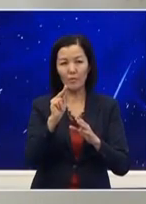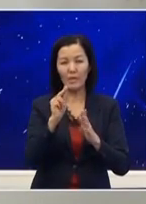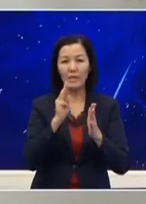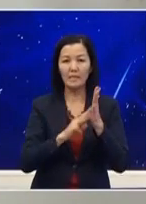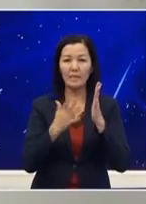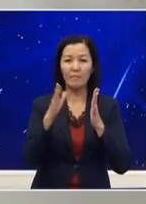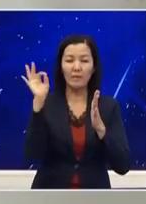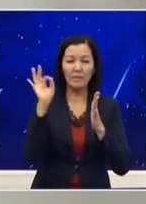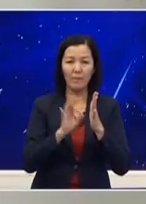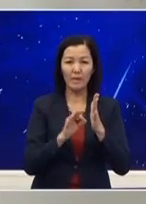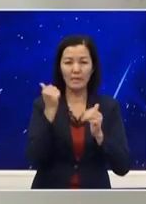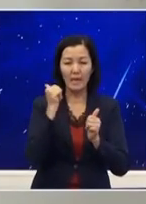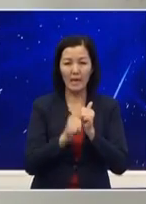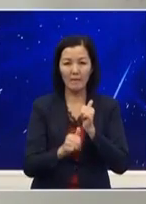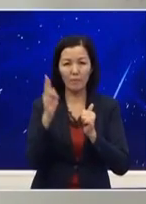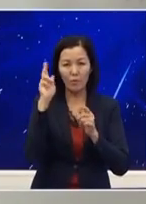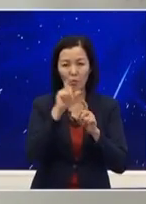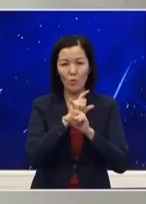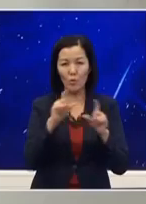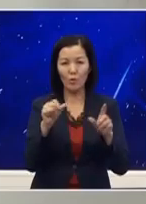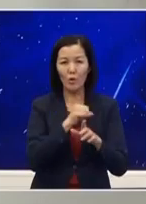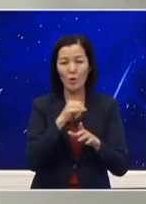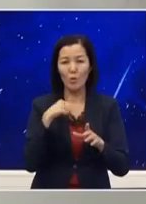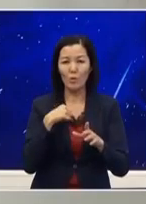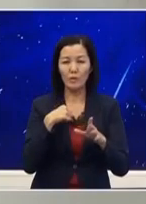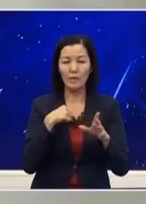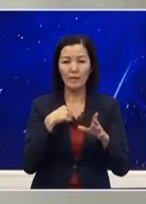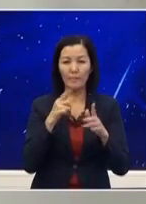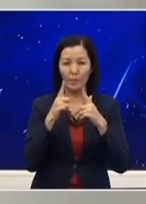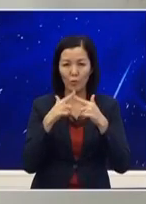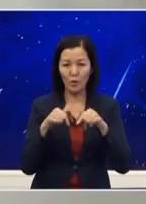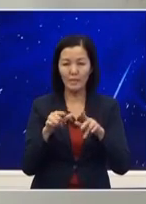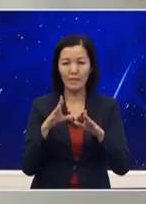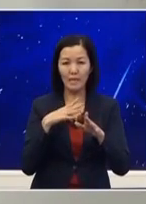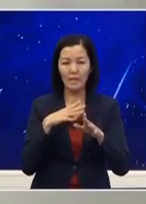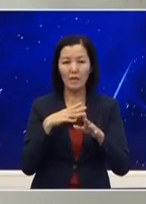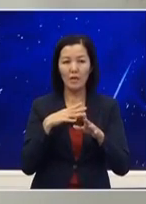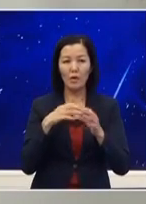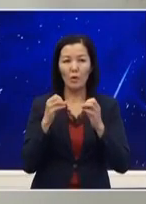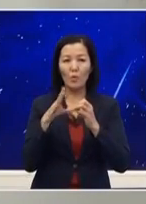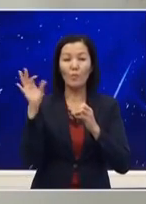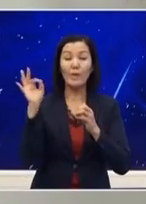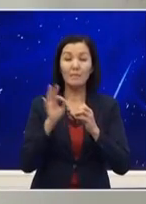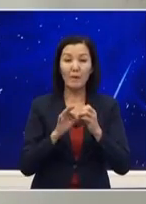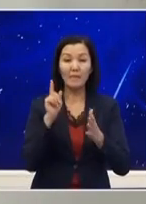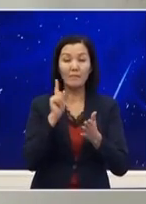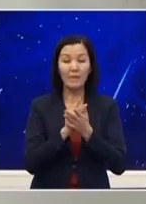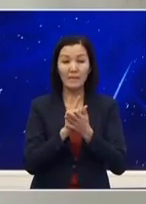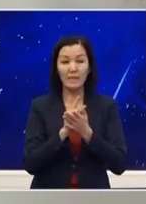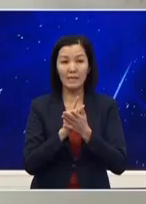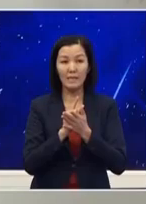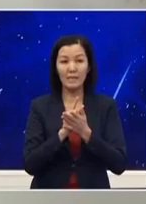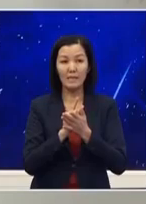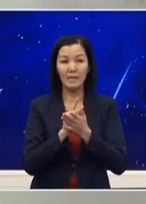85% әрбір жоғары оқу орны өзі құрастырады. Сонда дегеніміз 15% міндетті түрде